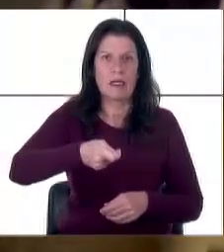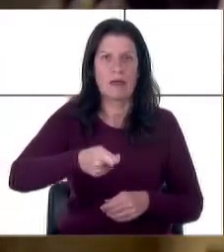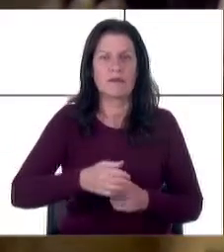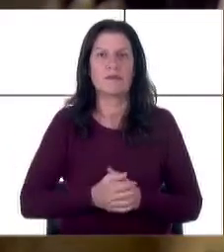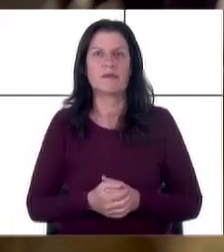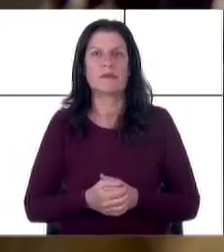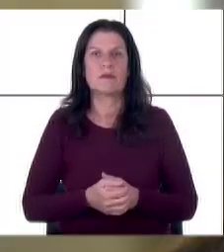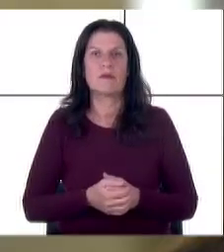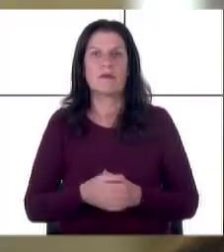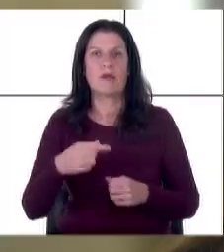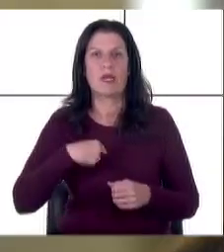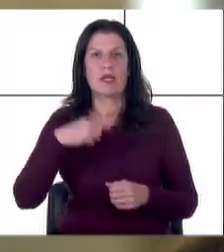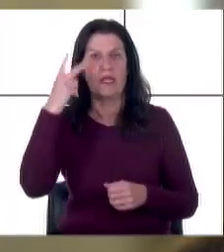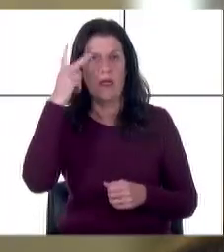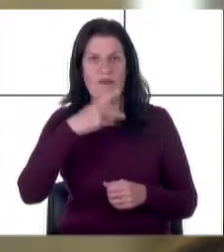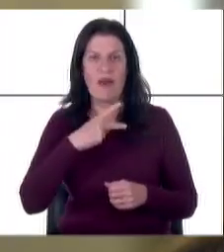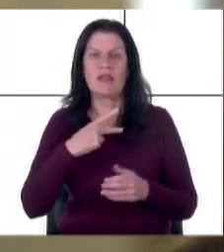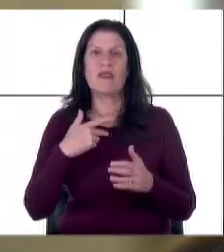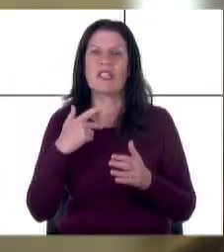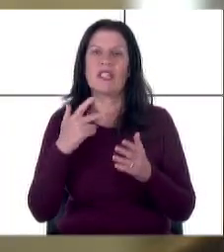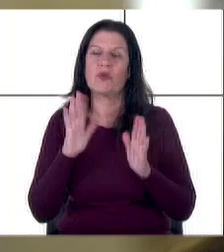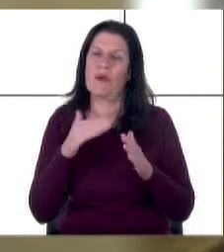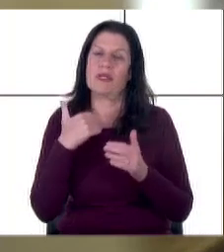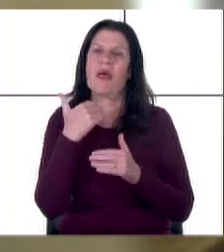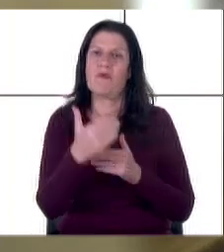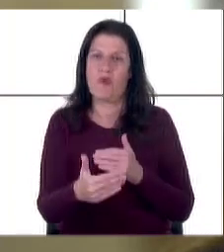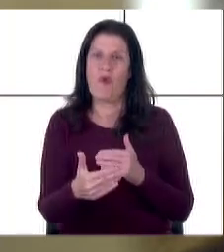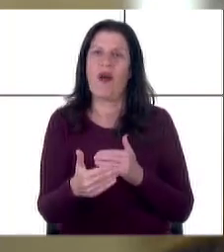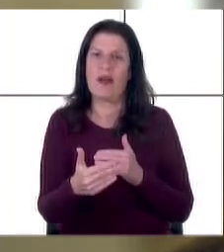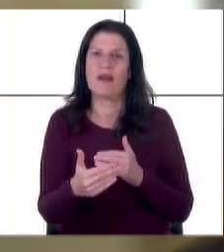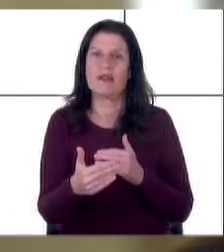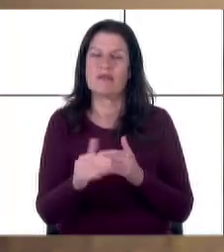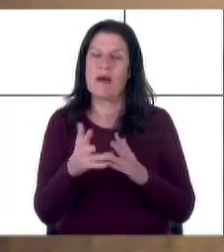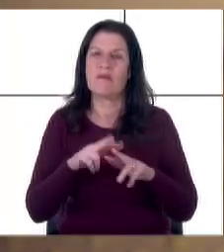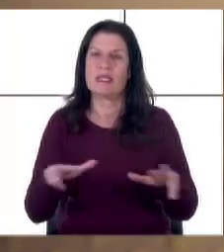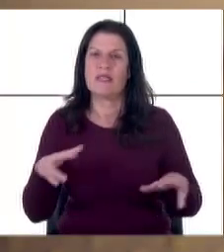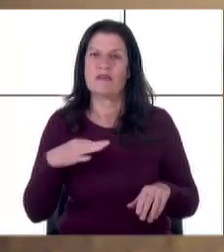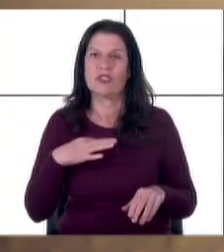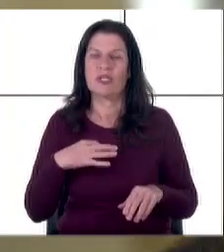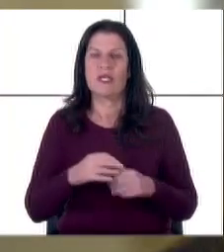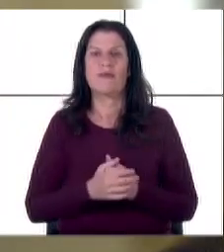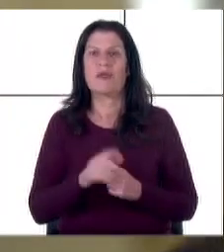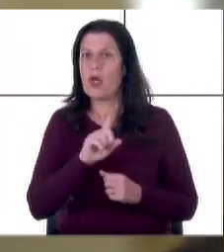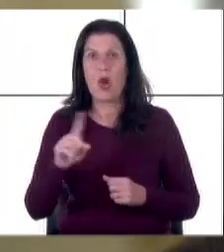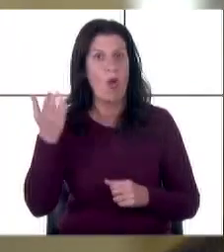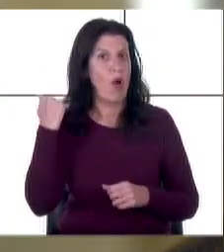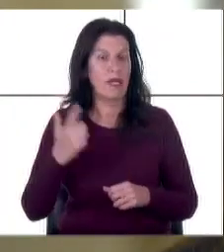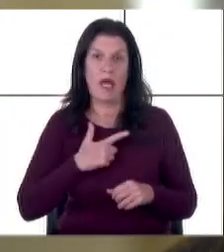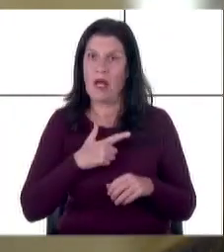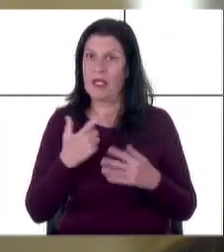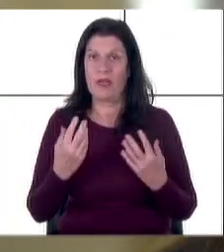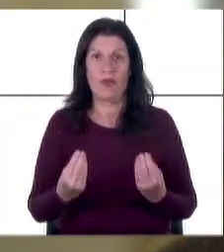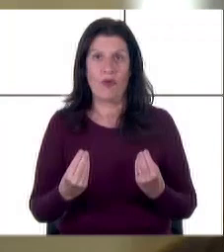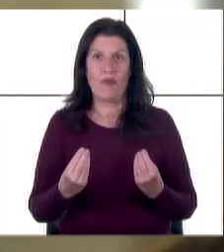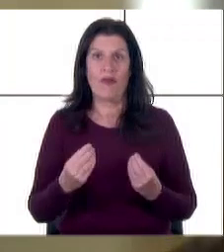אני הבנתי מאוחר מדי באיזו סיטואציה אני נמצאת. כלומר, לא היה לי טוב. רק כשהונפה מעליי